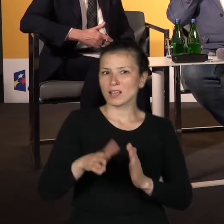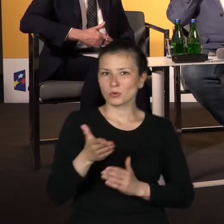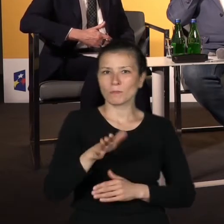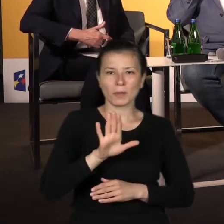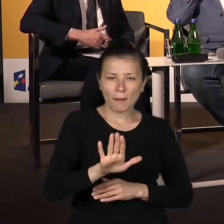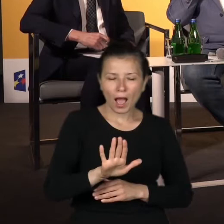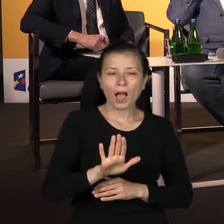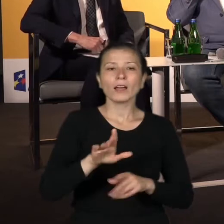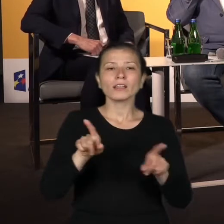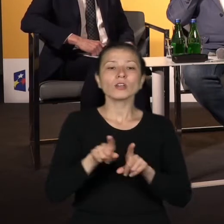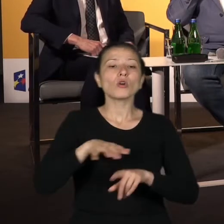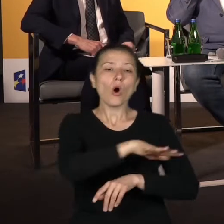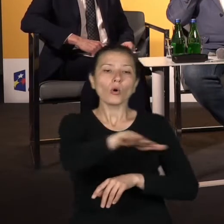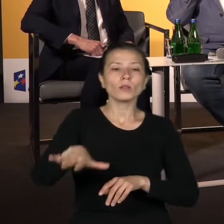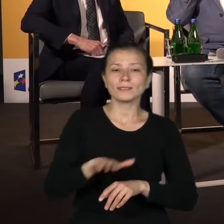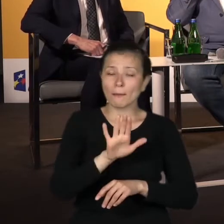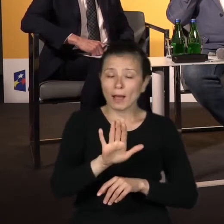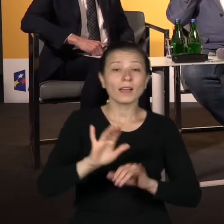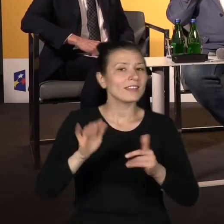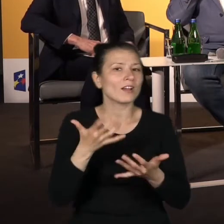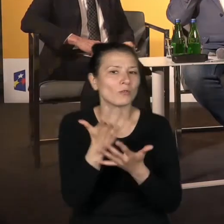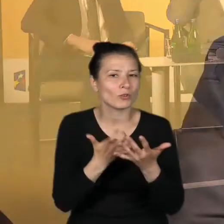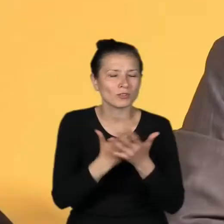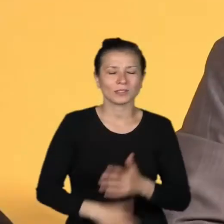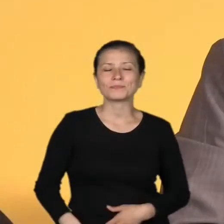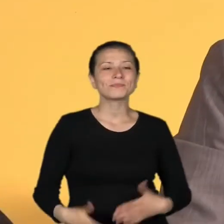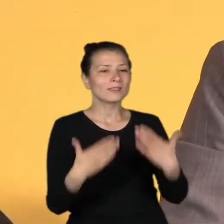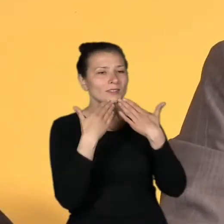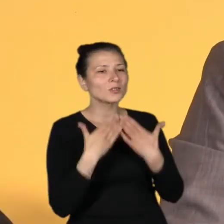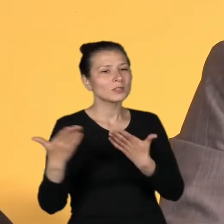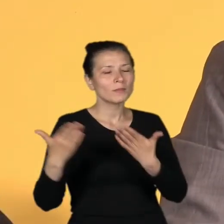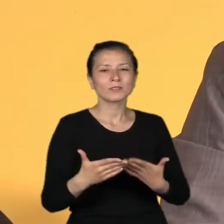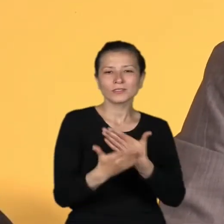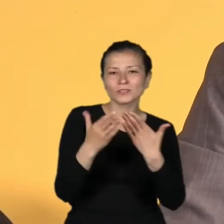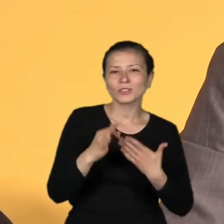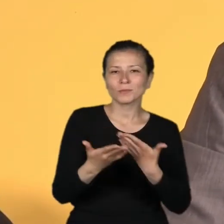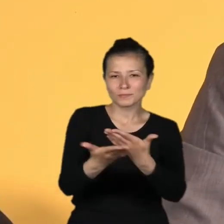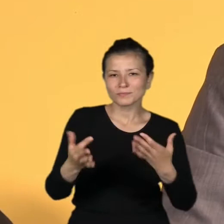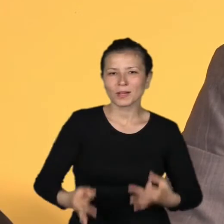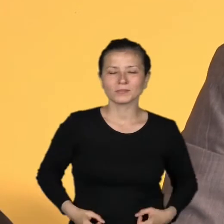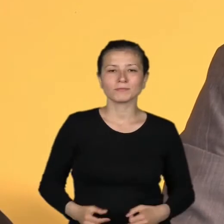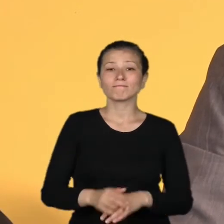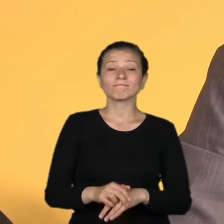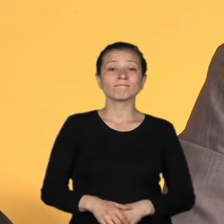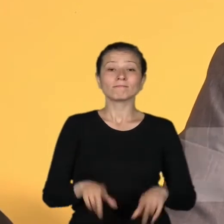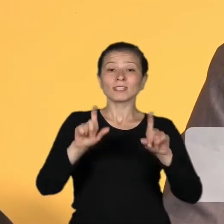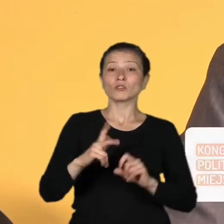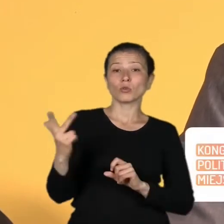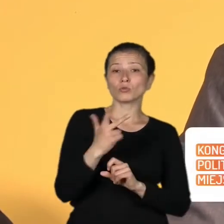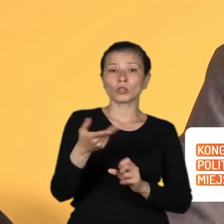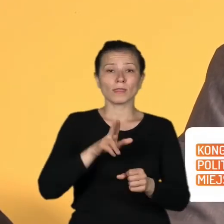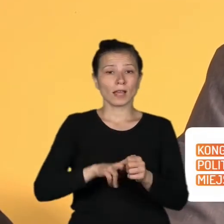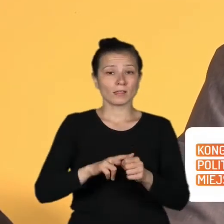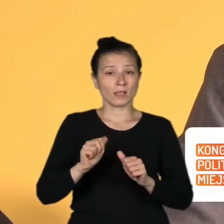otoczeniu tego miasta? Bardzo proszę. Dziękuję za zaproszenie. Dziękuję Państwu. Zacznę od trzech dat, żeby